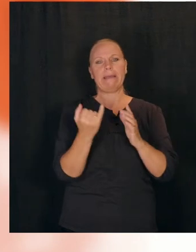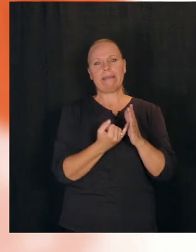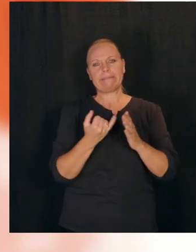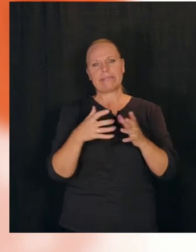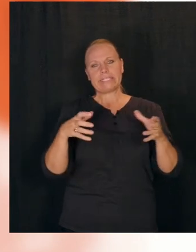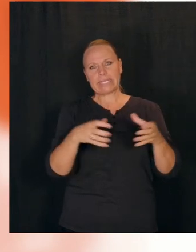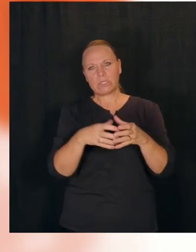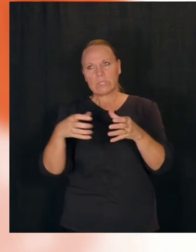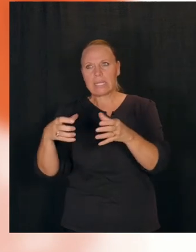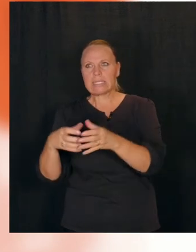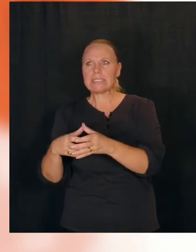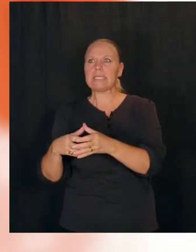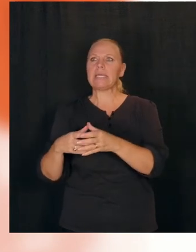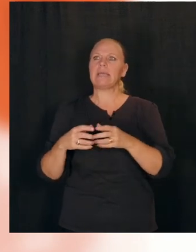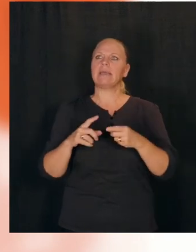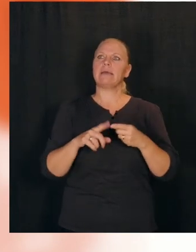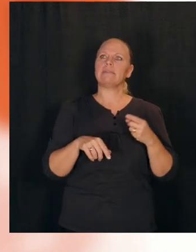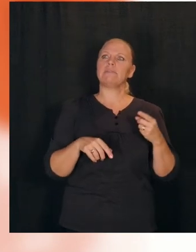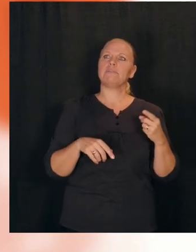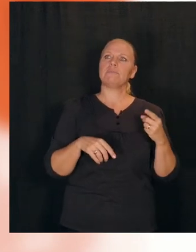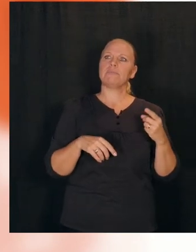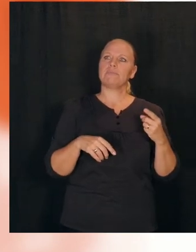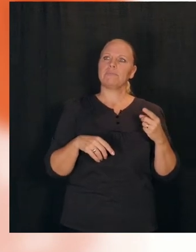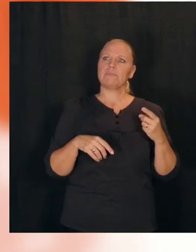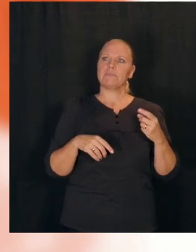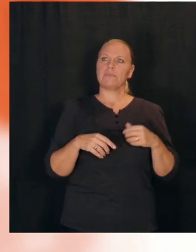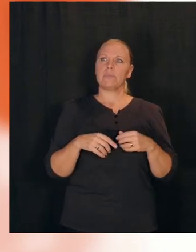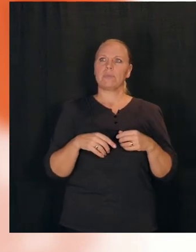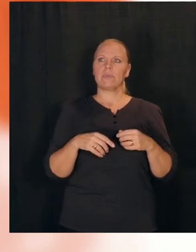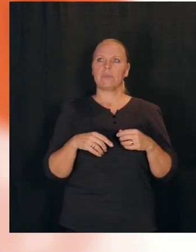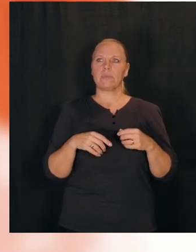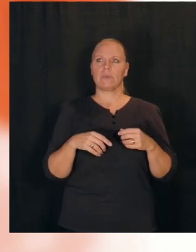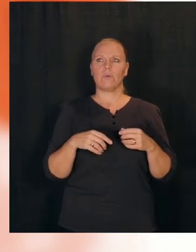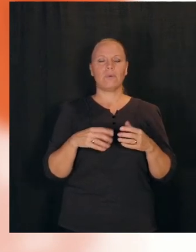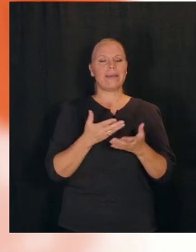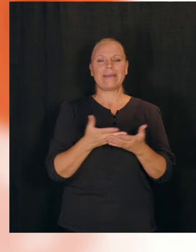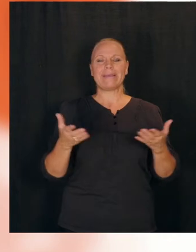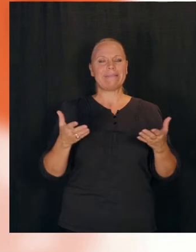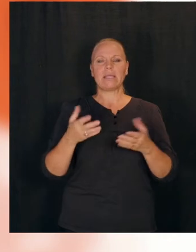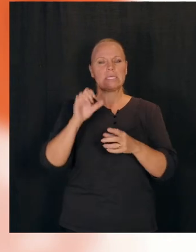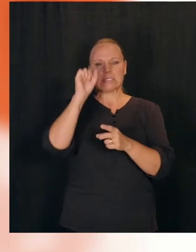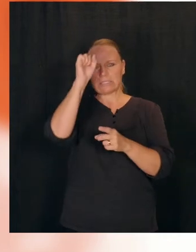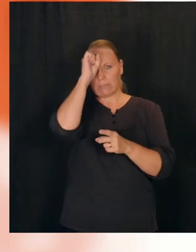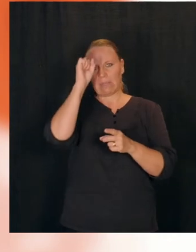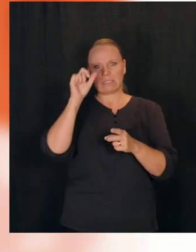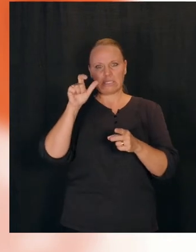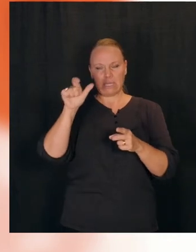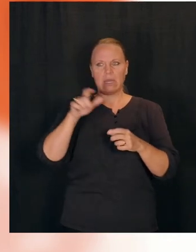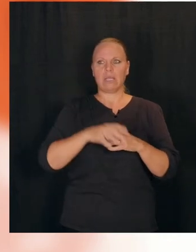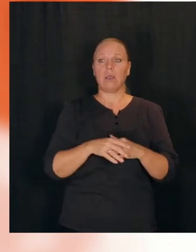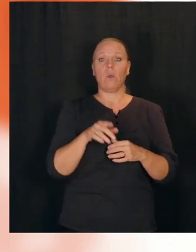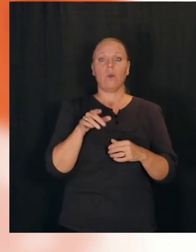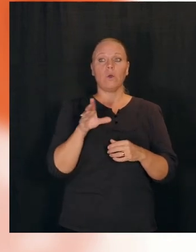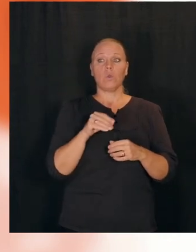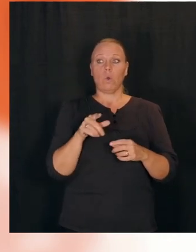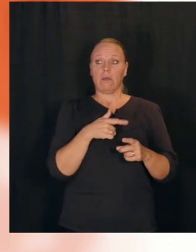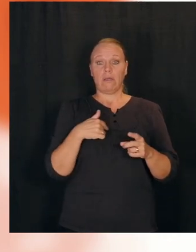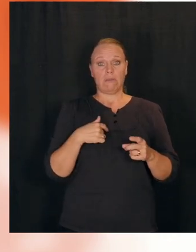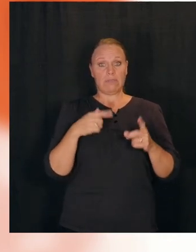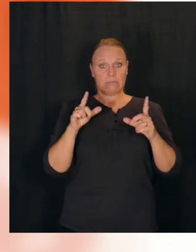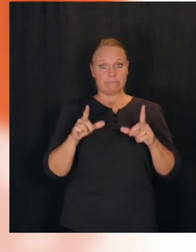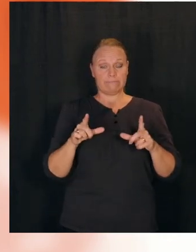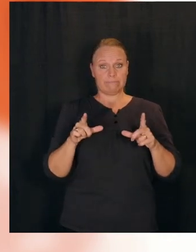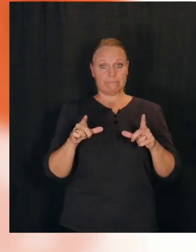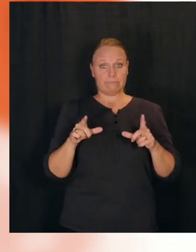När universell utformning för cirka 10 år sedan började få riktig spridning i Sverige som begrepp så höll det på att bli